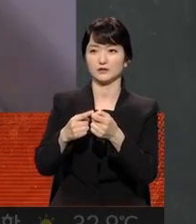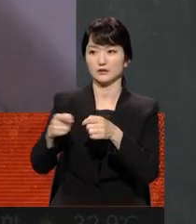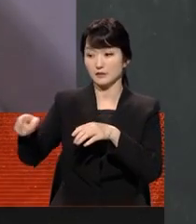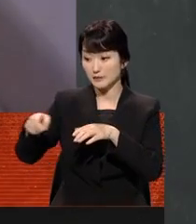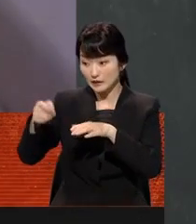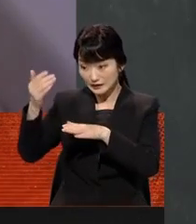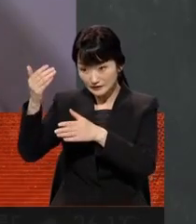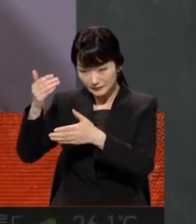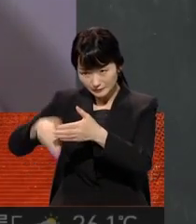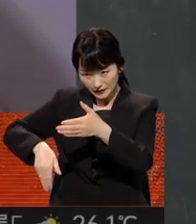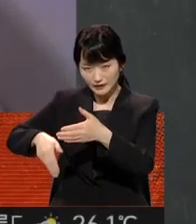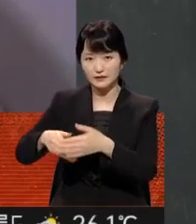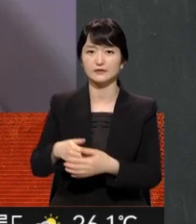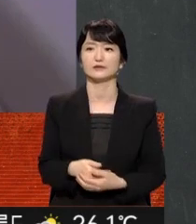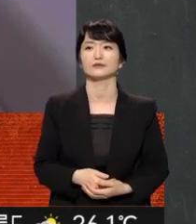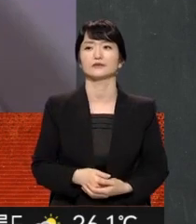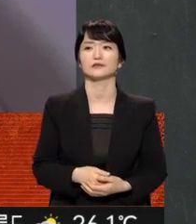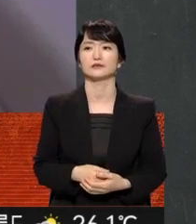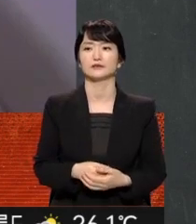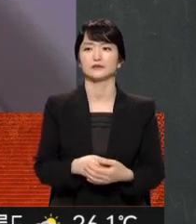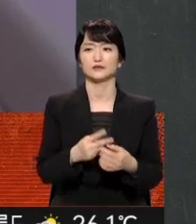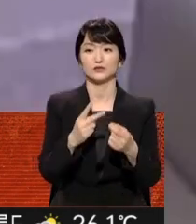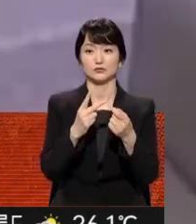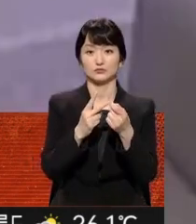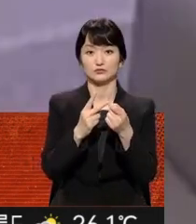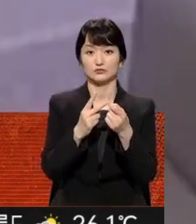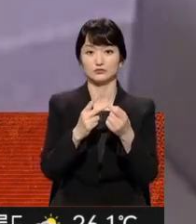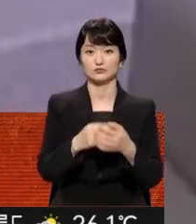실패했어요. 예, 1차 시도 실패했습니다. 2차 시도. 그런데